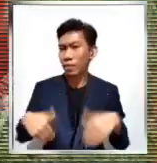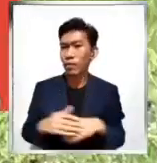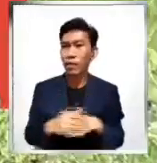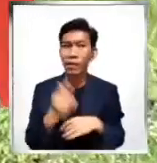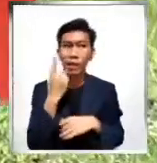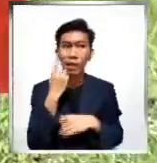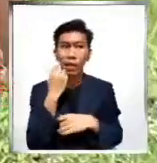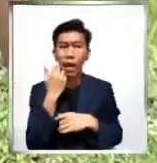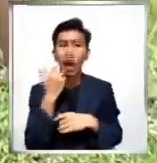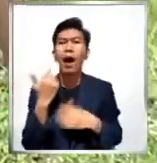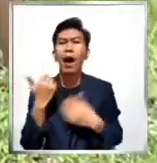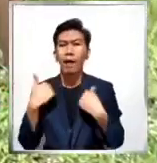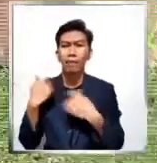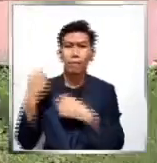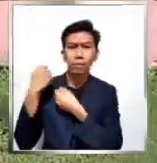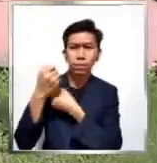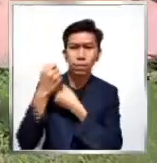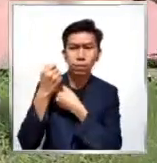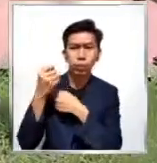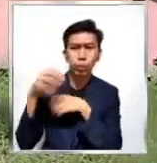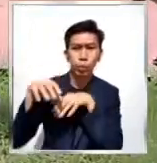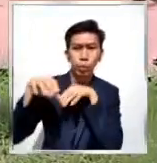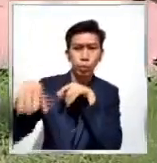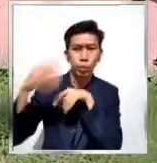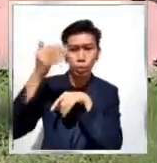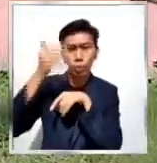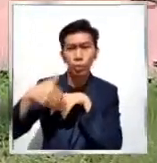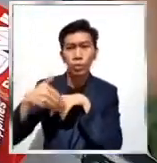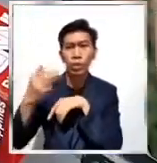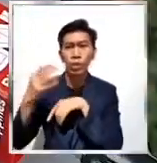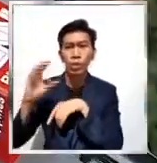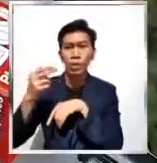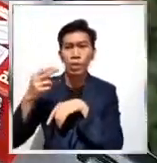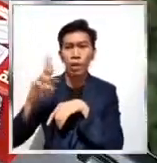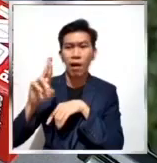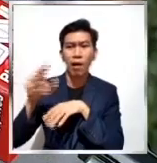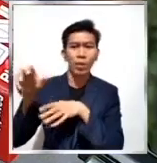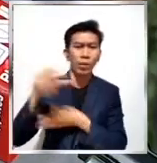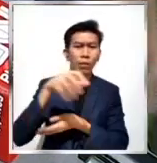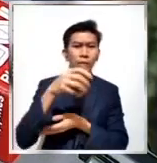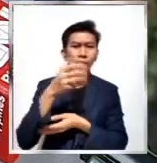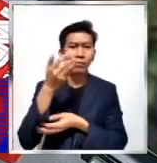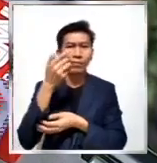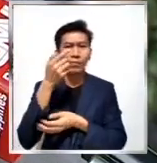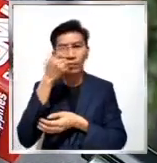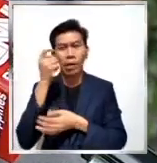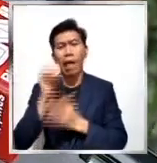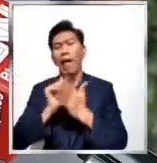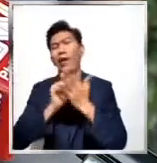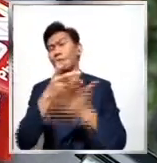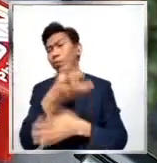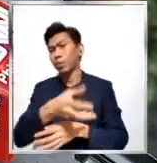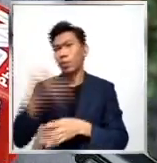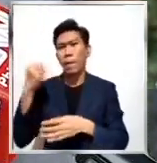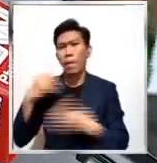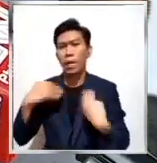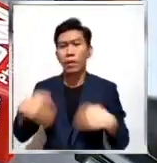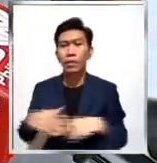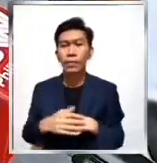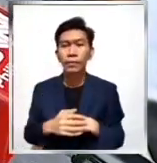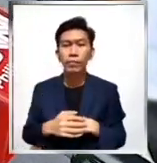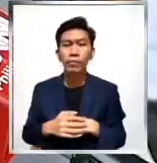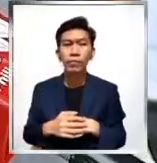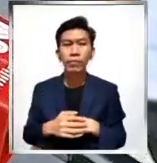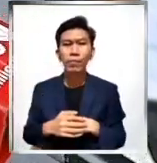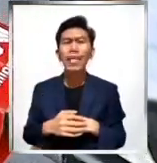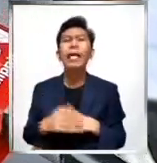Rights para kundinahin ang pagpatay at pagkuha sa bangkay ni Echanis. The wife already verified and confirmed na husband